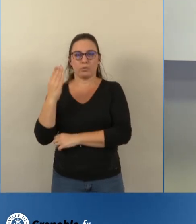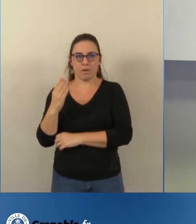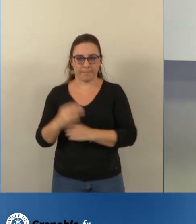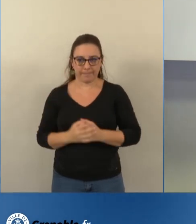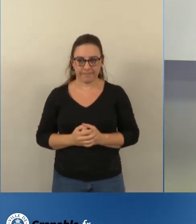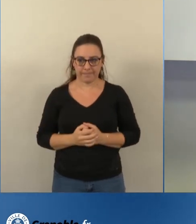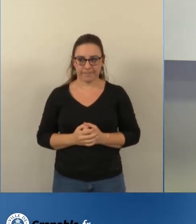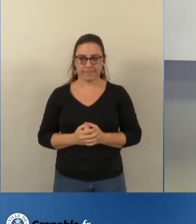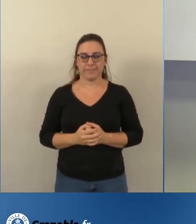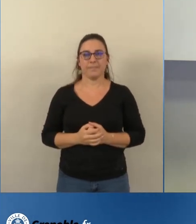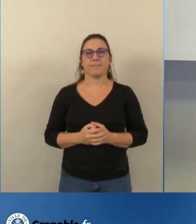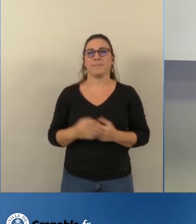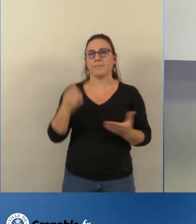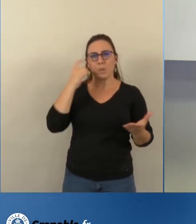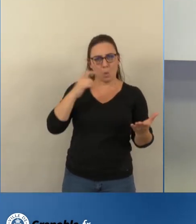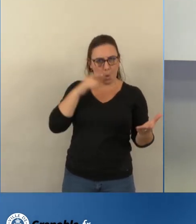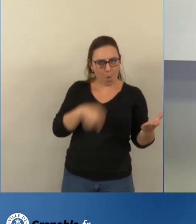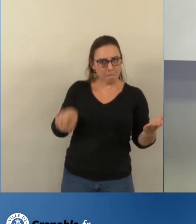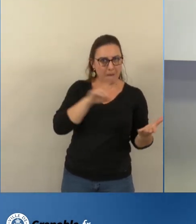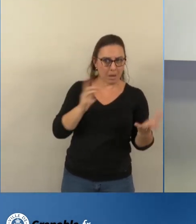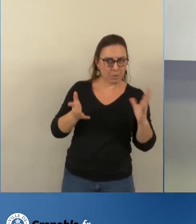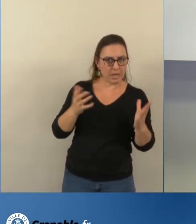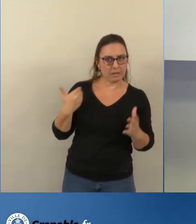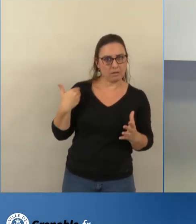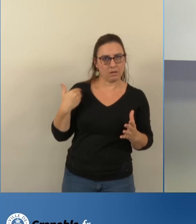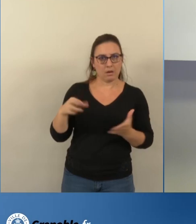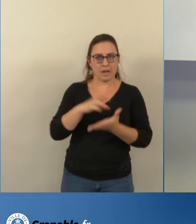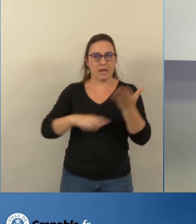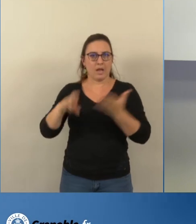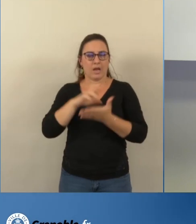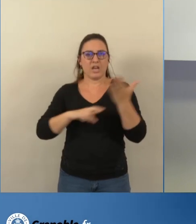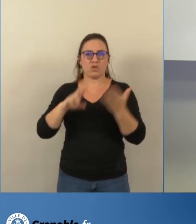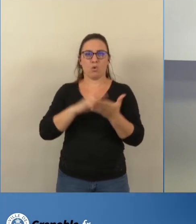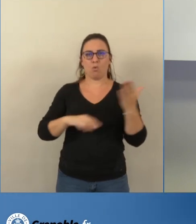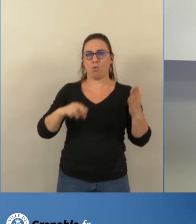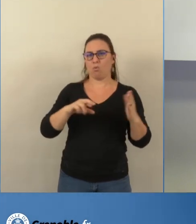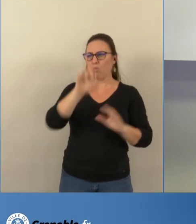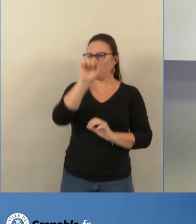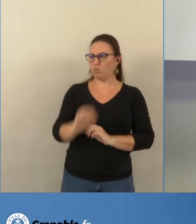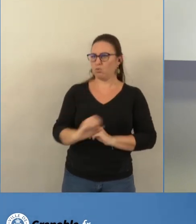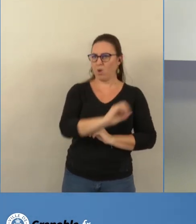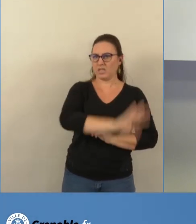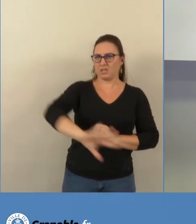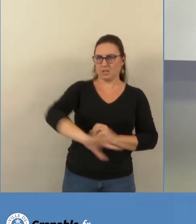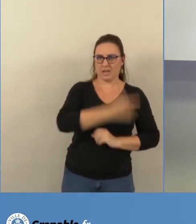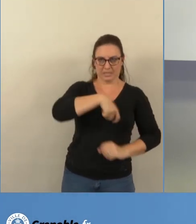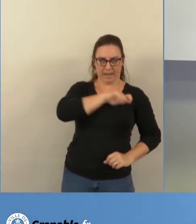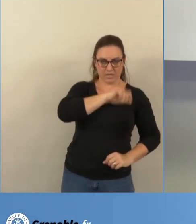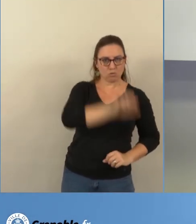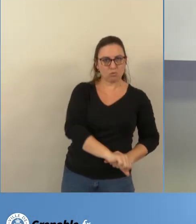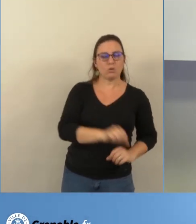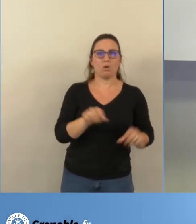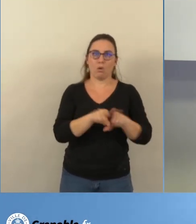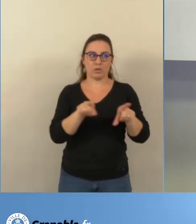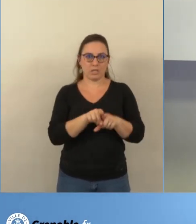nous avons vu et vous avez vu sans doute que les régions de Castille deviennent un cultivables désertiques en somme c'est